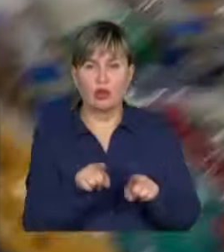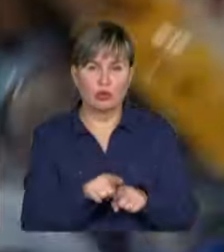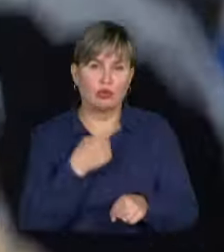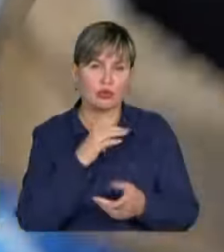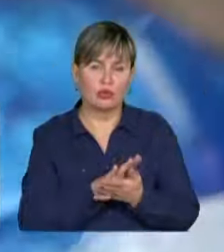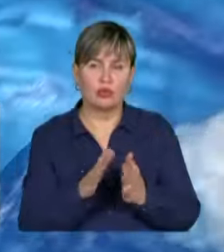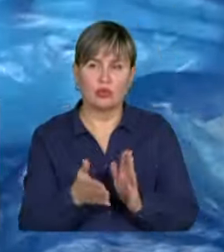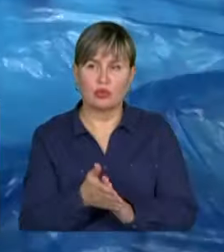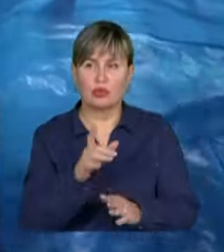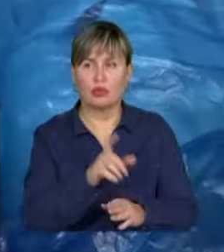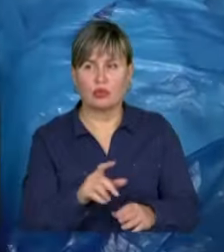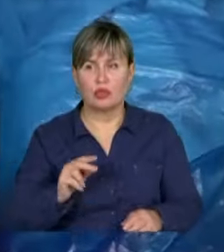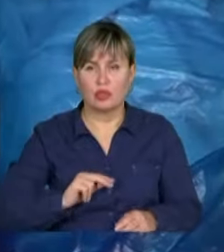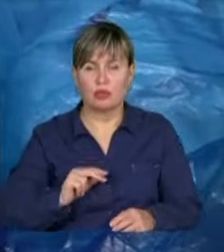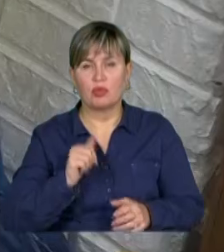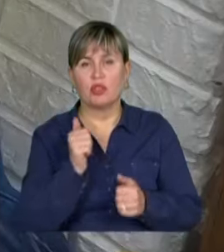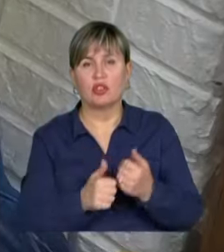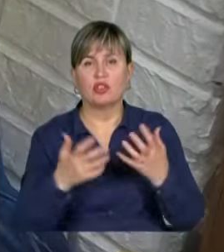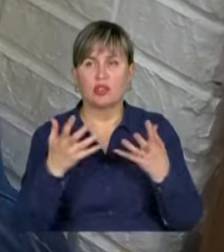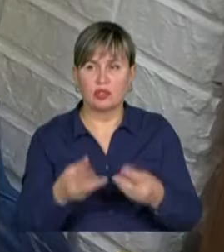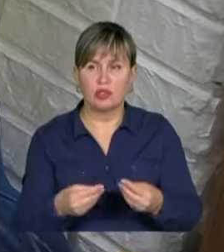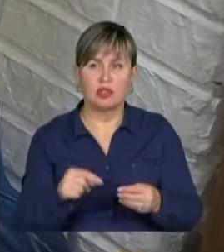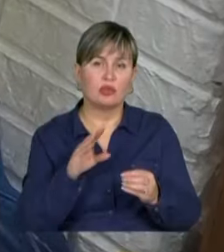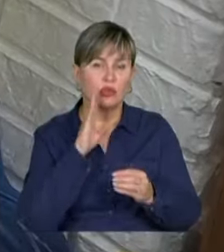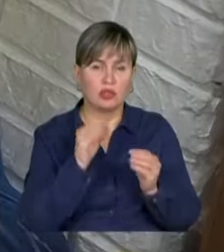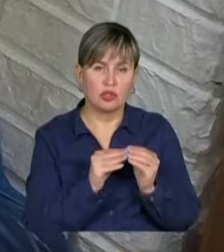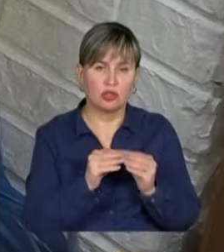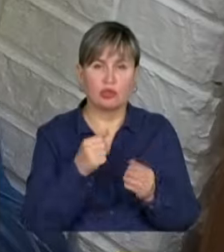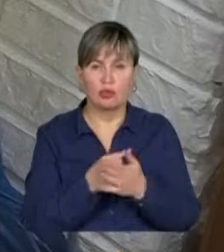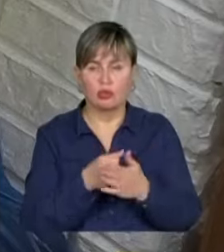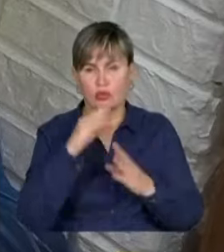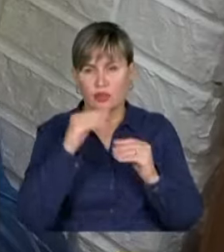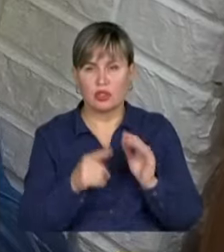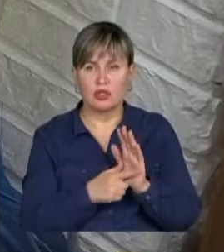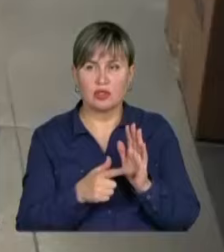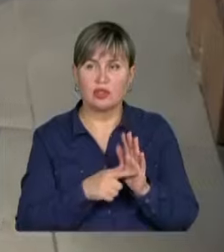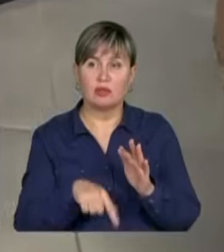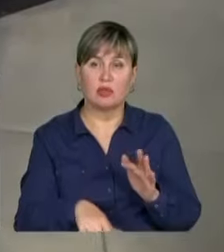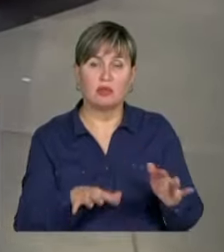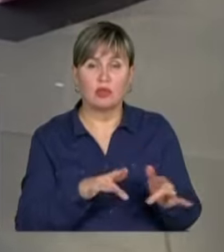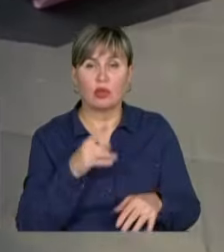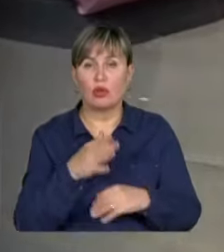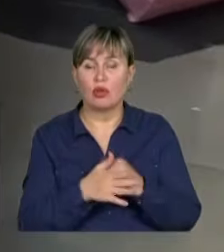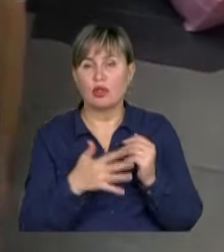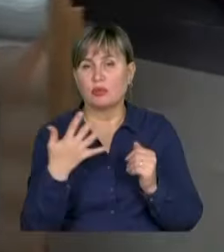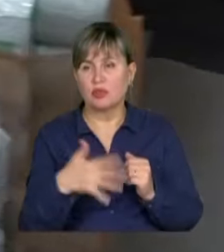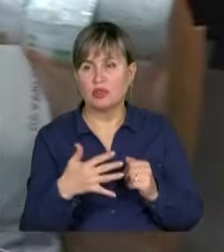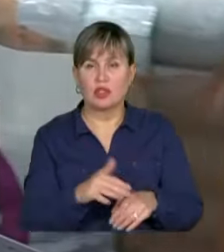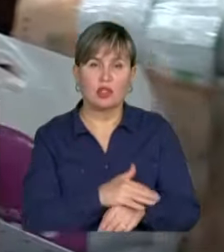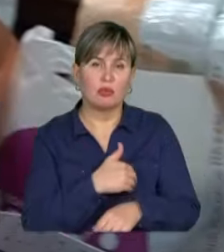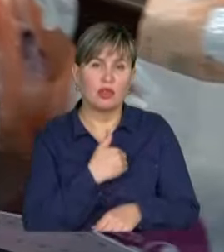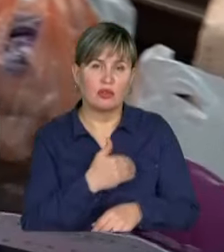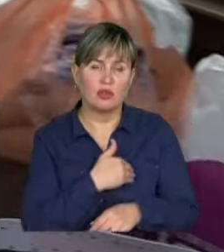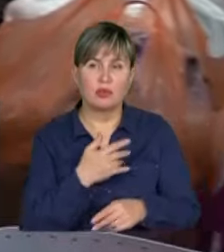ситуации. Волонтерский штаб работает ежедневно с 10 утра до 7 вечера. В нем задействованы порядка 50 добровольцев.